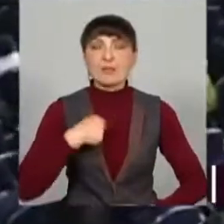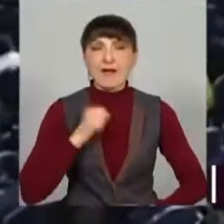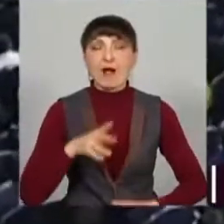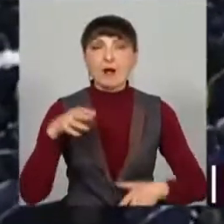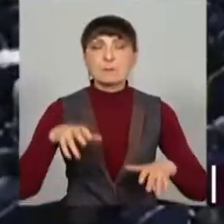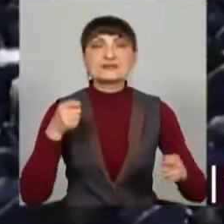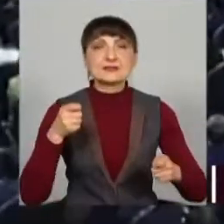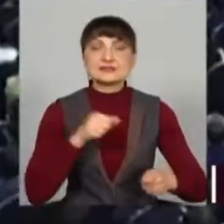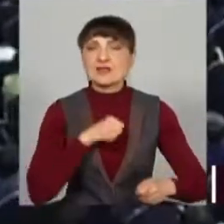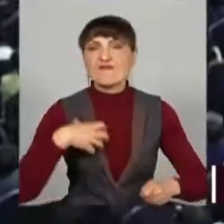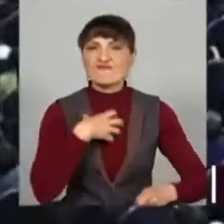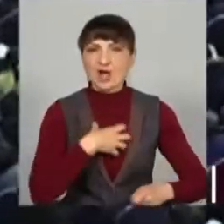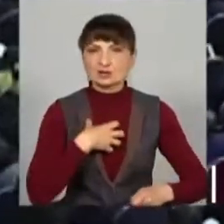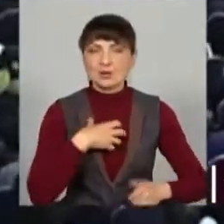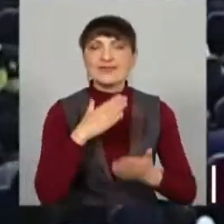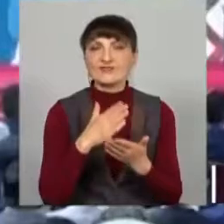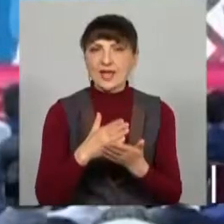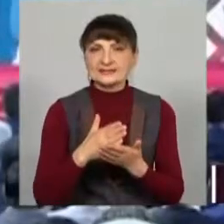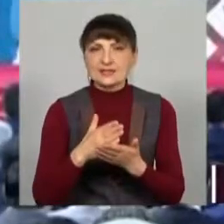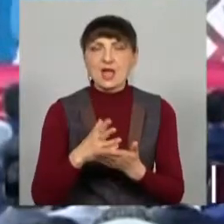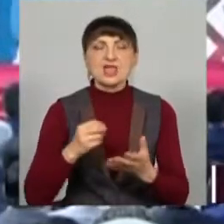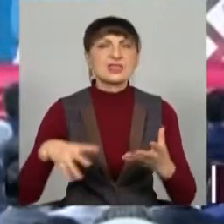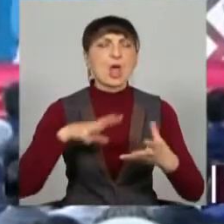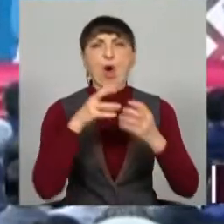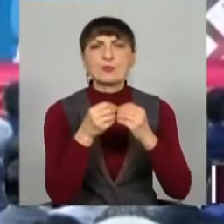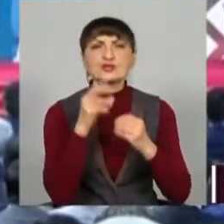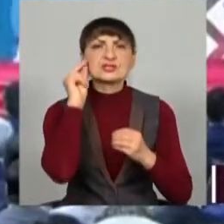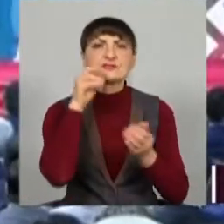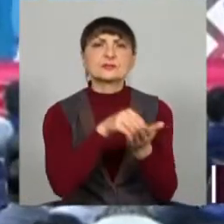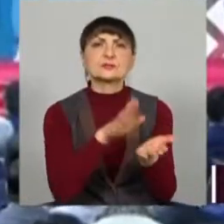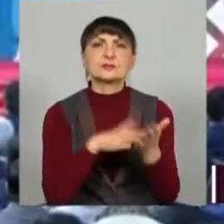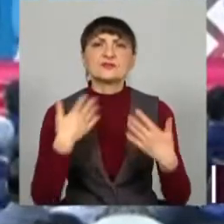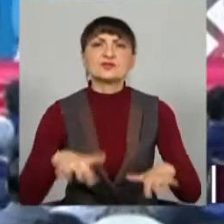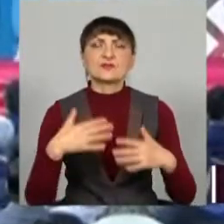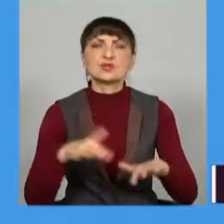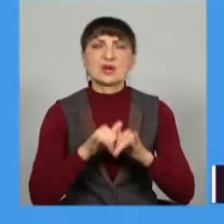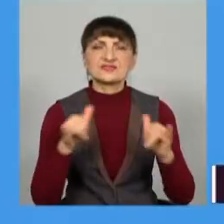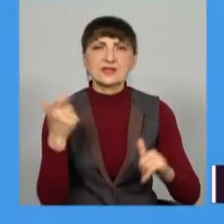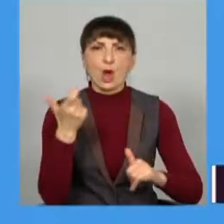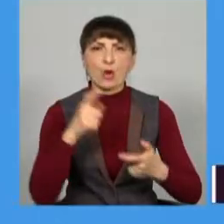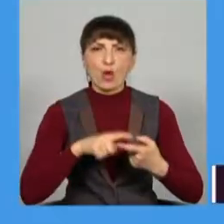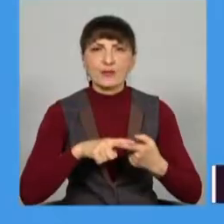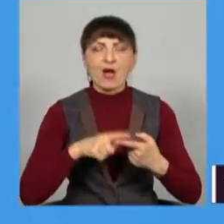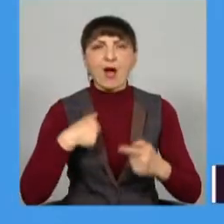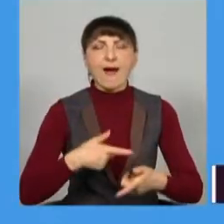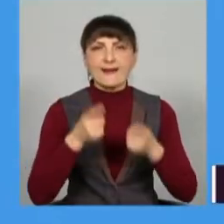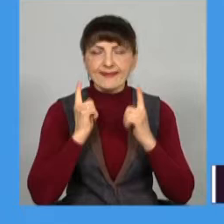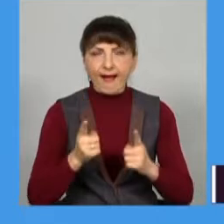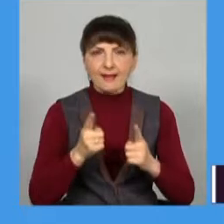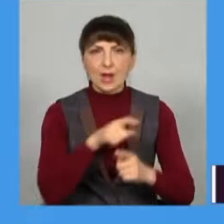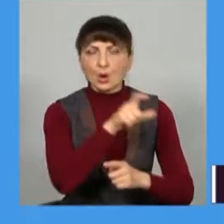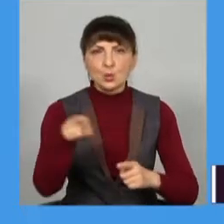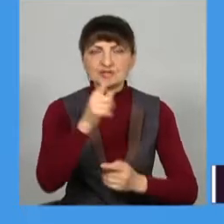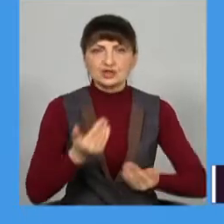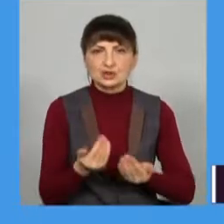Для меня как президента самым важным являются не общие цифры экономического развития, а реальное